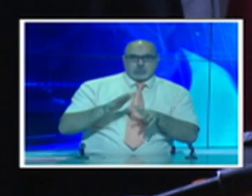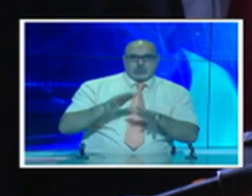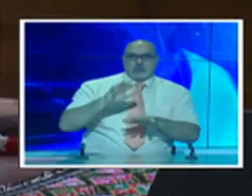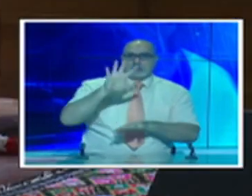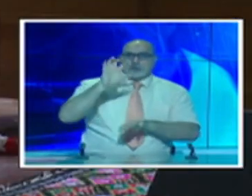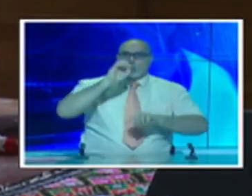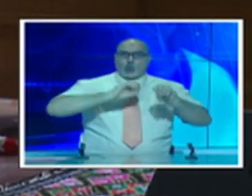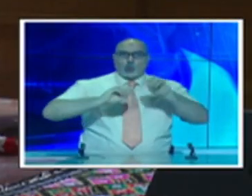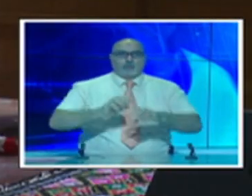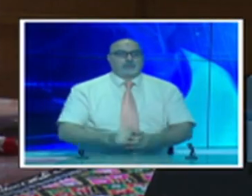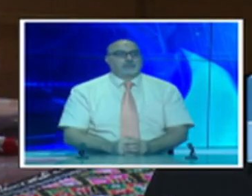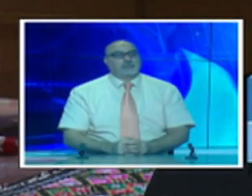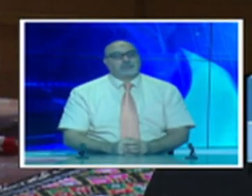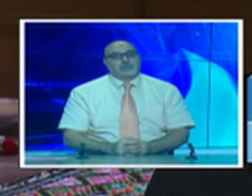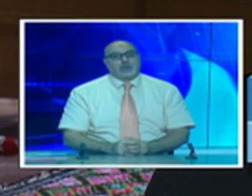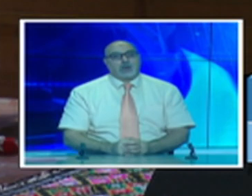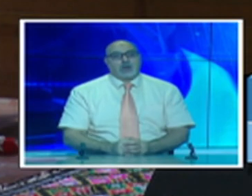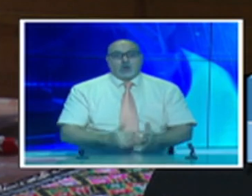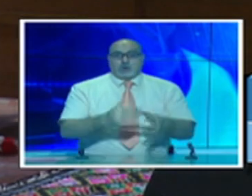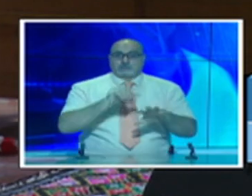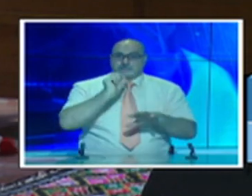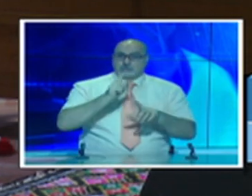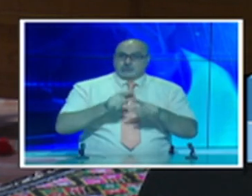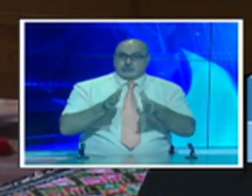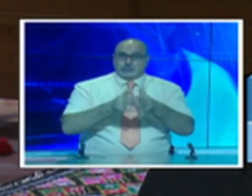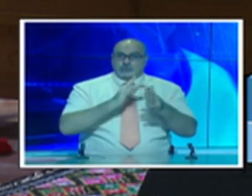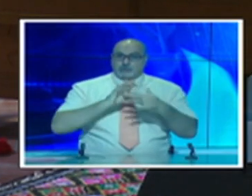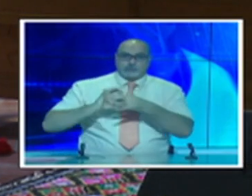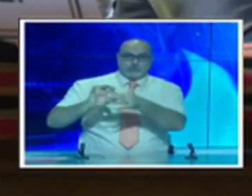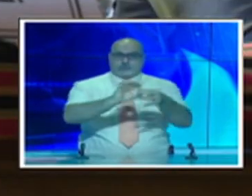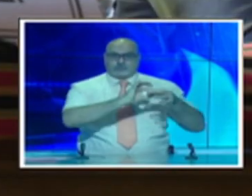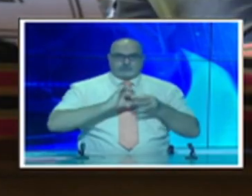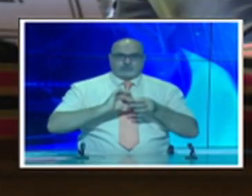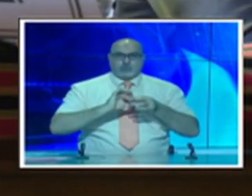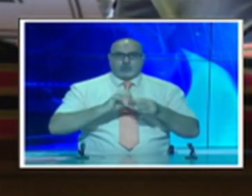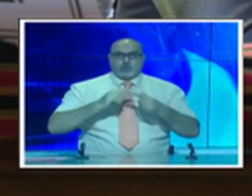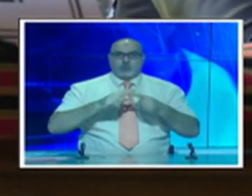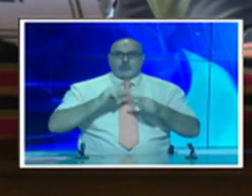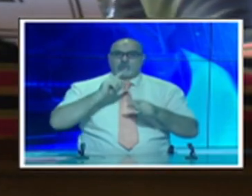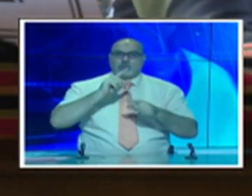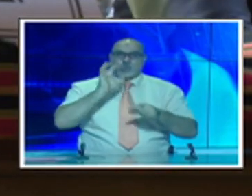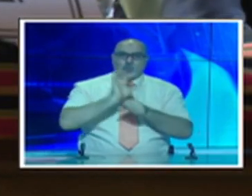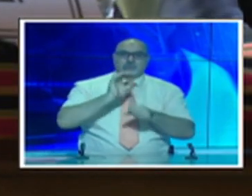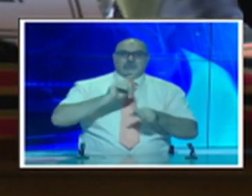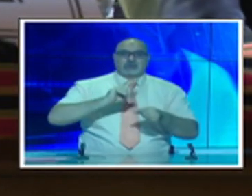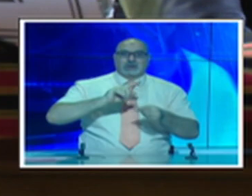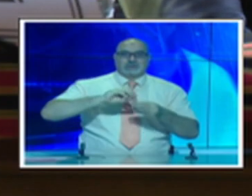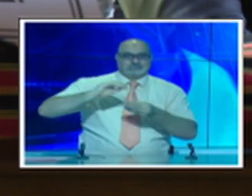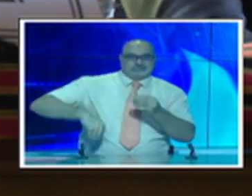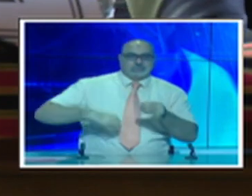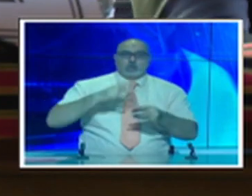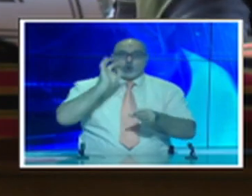5 أكتوبر. ليختتم اللقاء بالدعوة إلى التمسك بالوحدة الوطنية ونبذ العنصرية والتفرقة بين